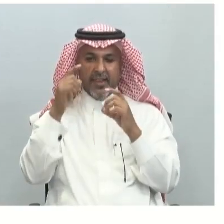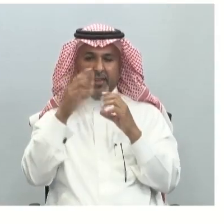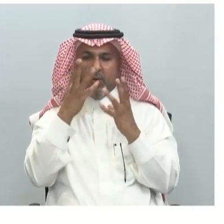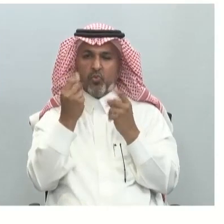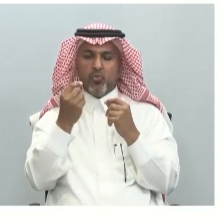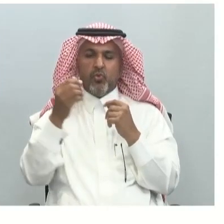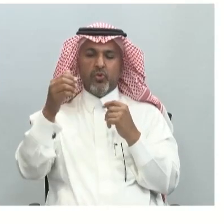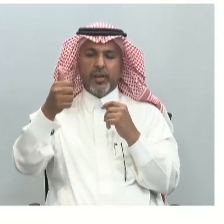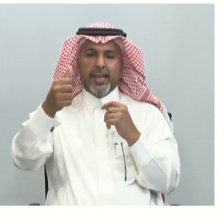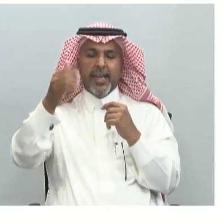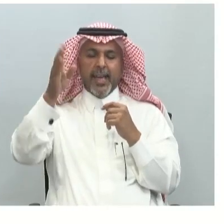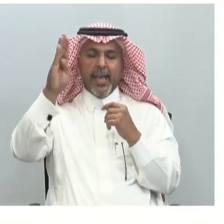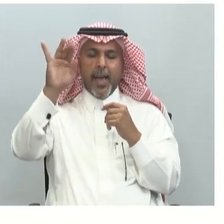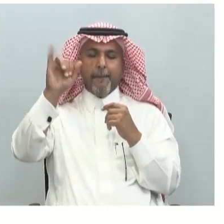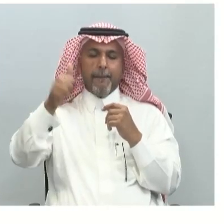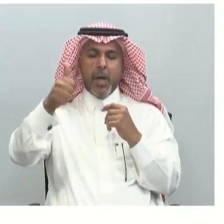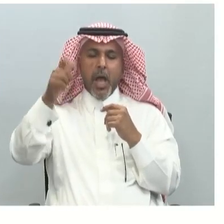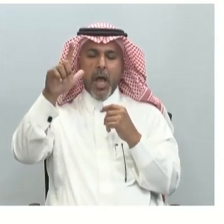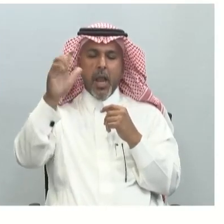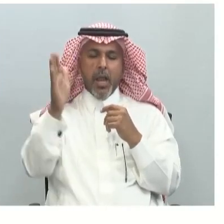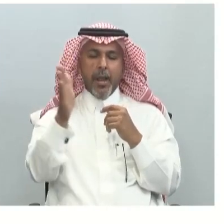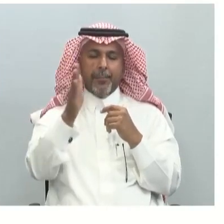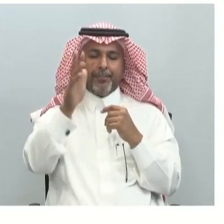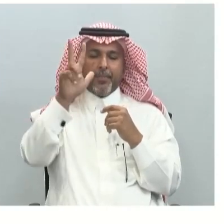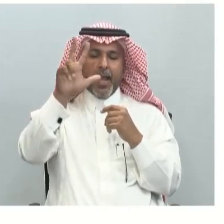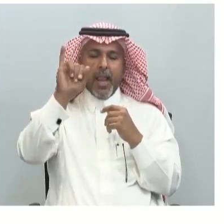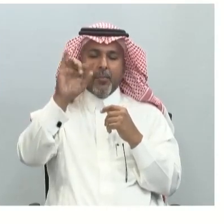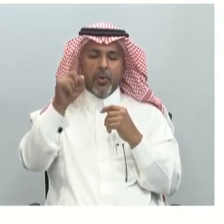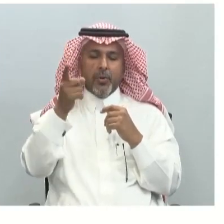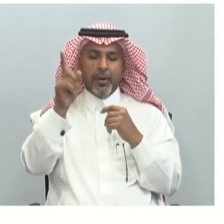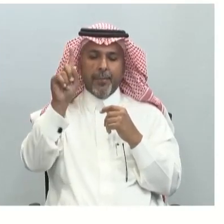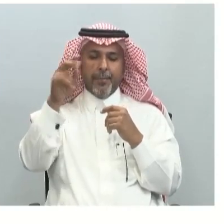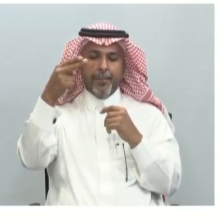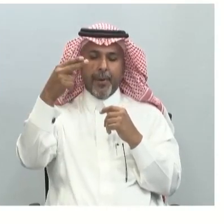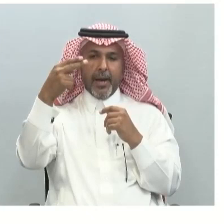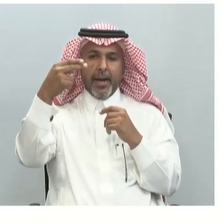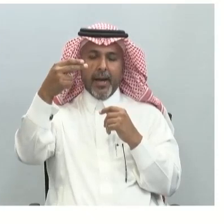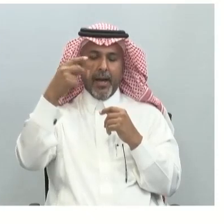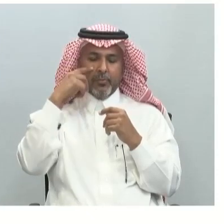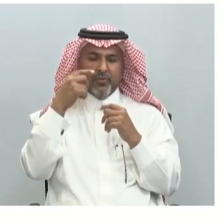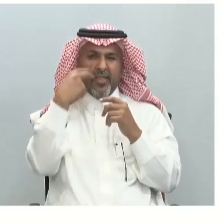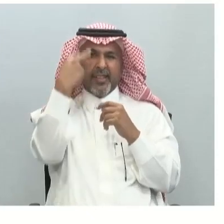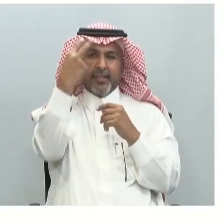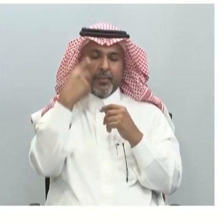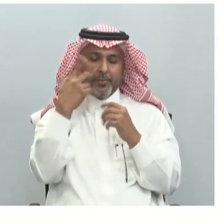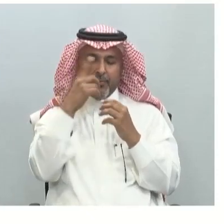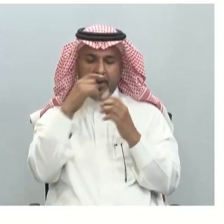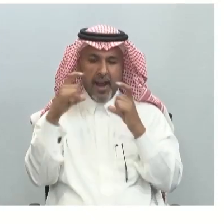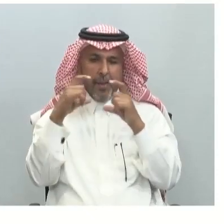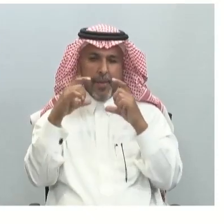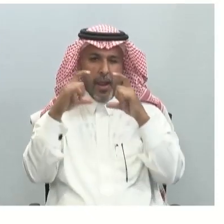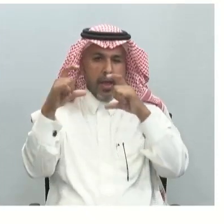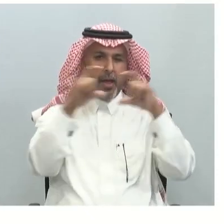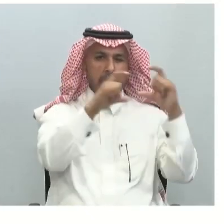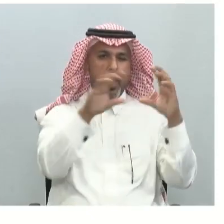سته اكس زائد 12 يساوي طبعا 19 طيب الان الاثنى عشر